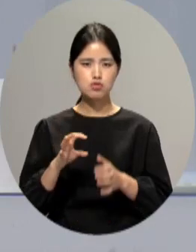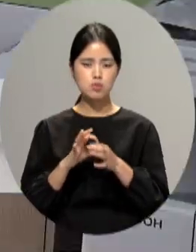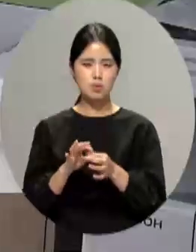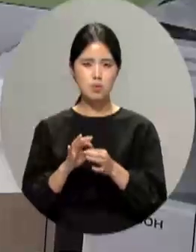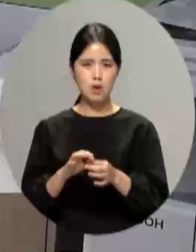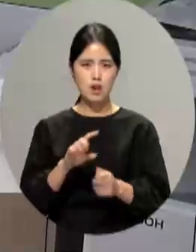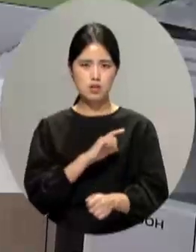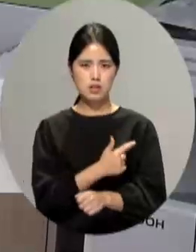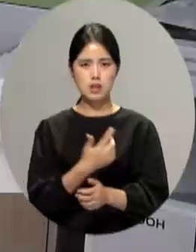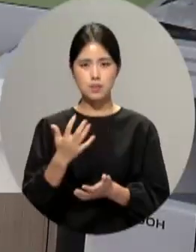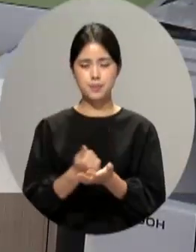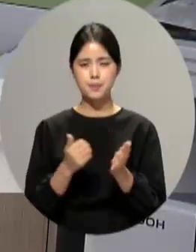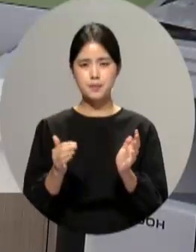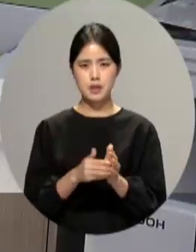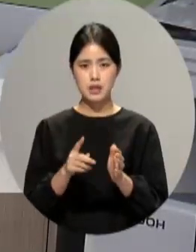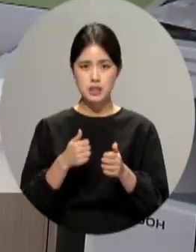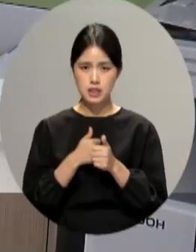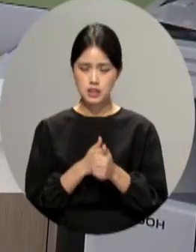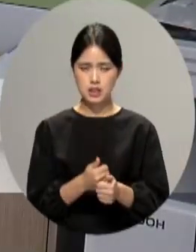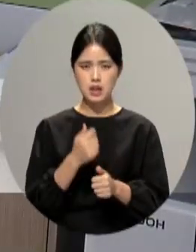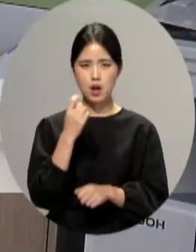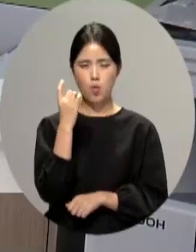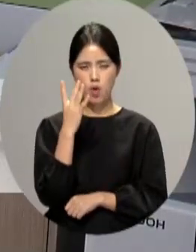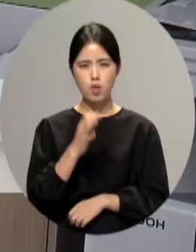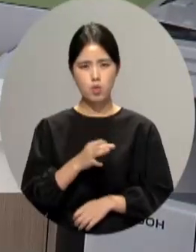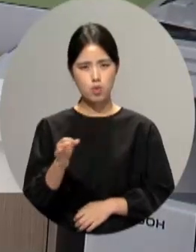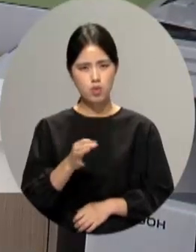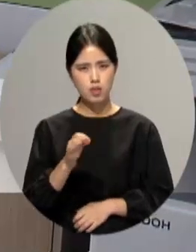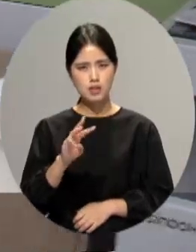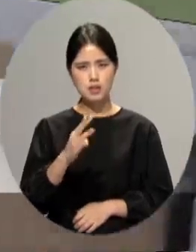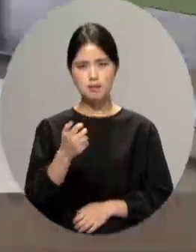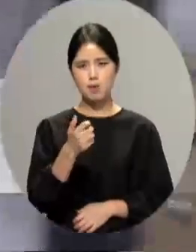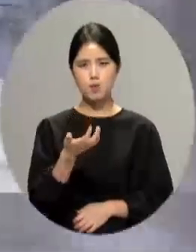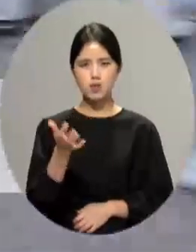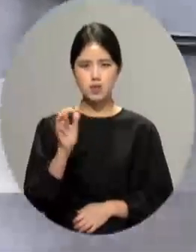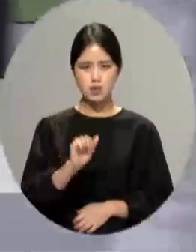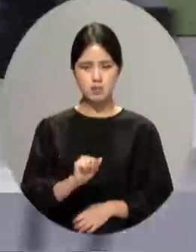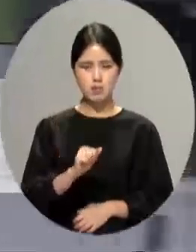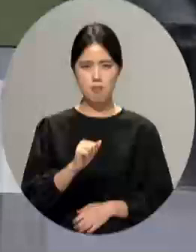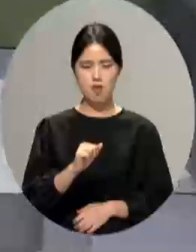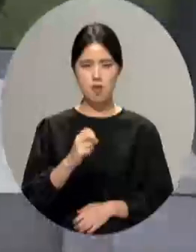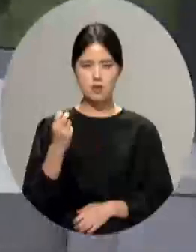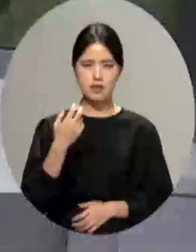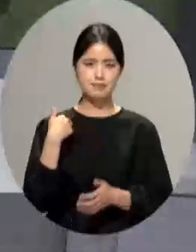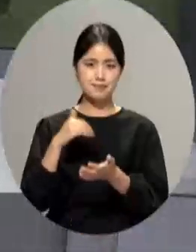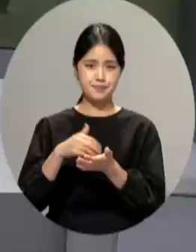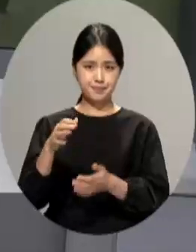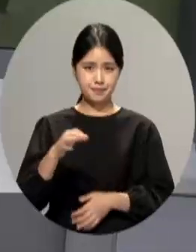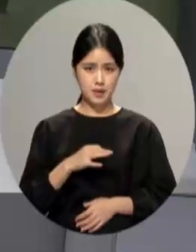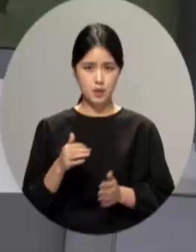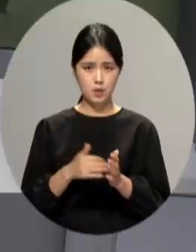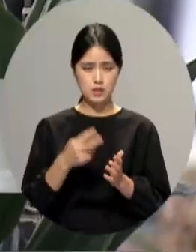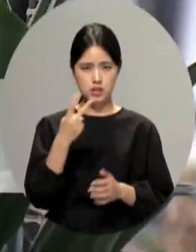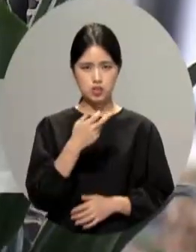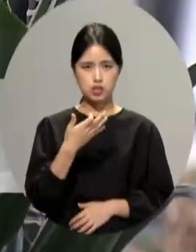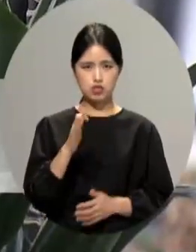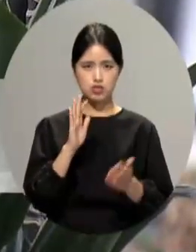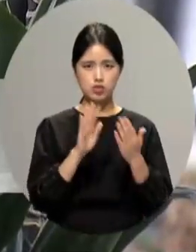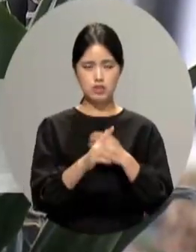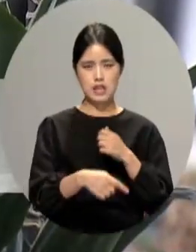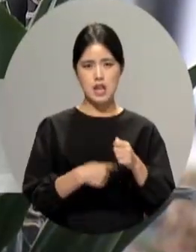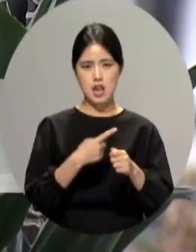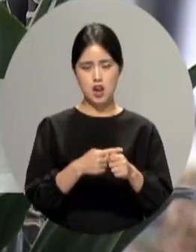연기금 지휘를 얻었고 이에 따라 기존의 납부한 색은 350억원의 환급받고 2019년 이후 연간